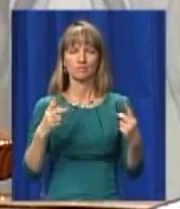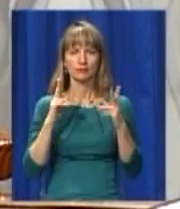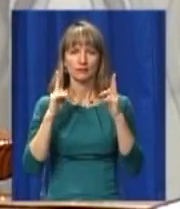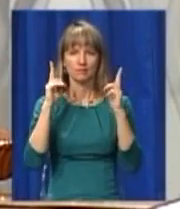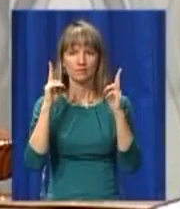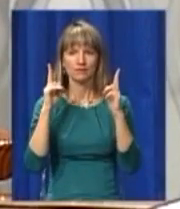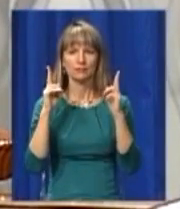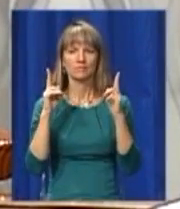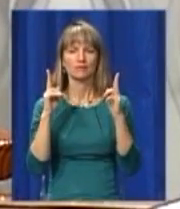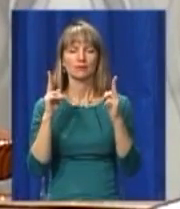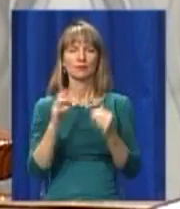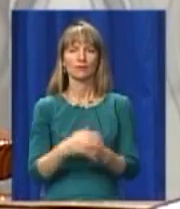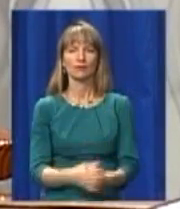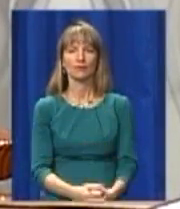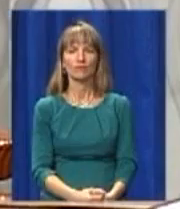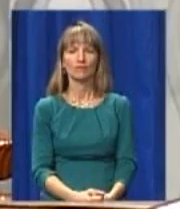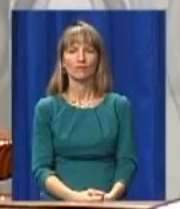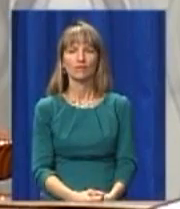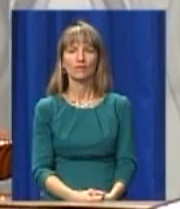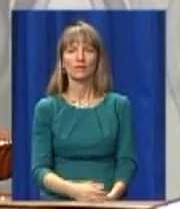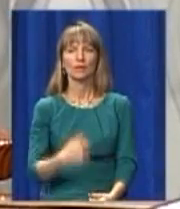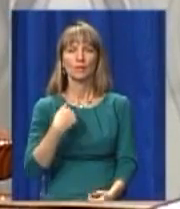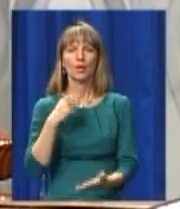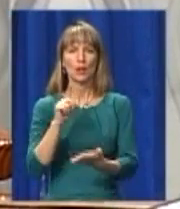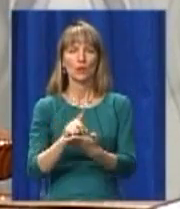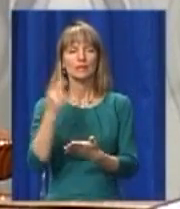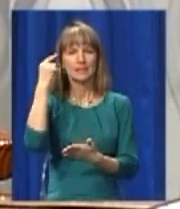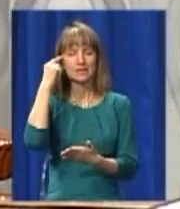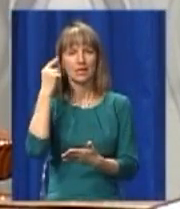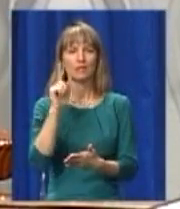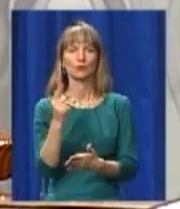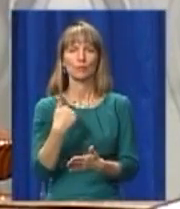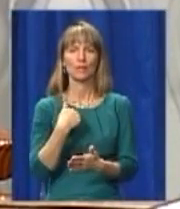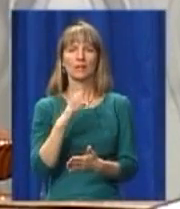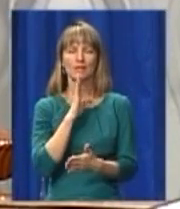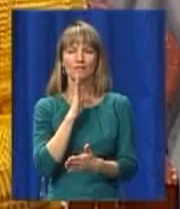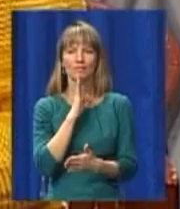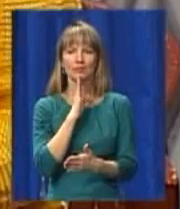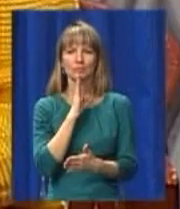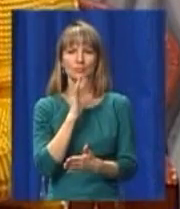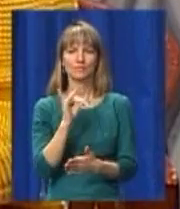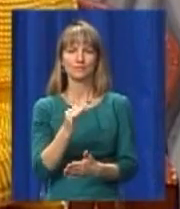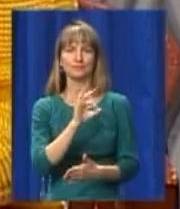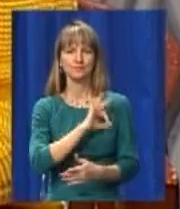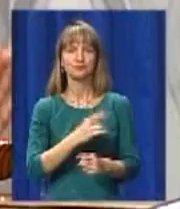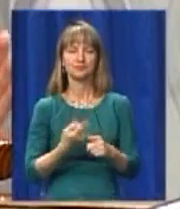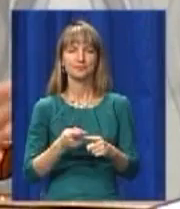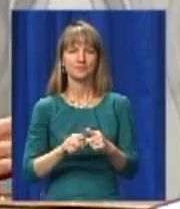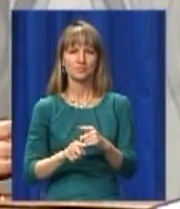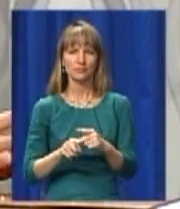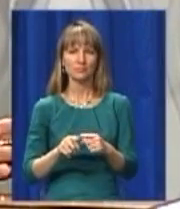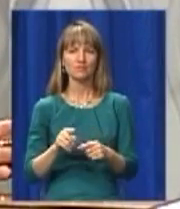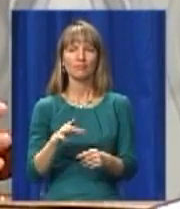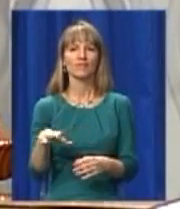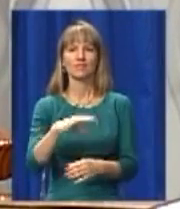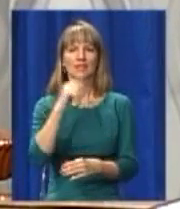зачіски? Ну, ми ж самі дівчатки. Ми це не то, що повинні знати, ми це просто обов'язані знати. Но... І користуватися також. Да, ну, естественно,